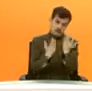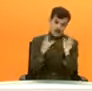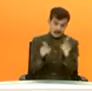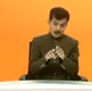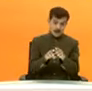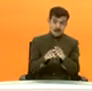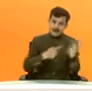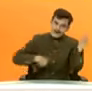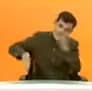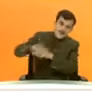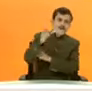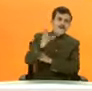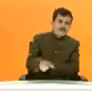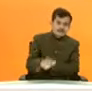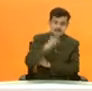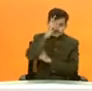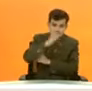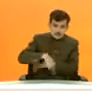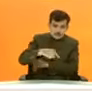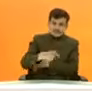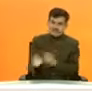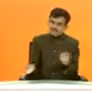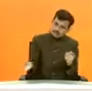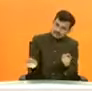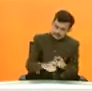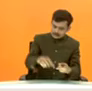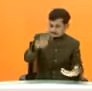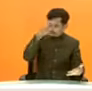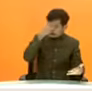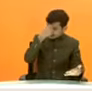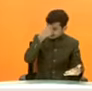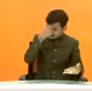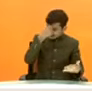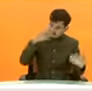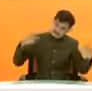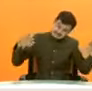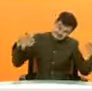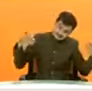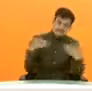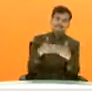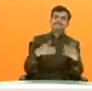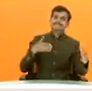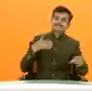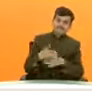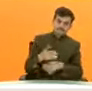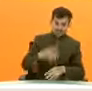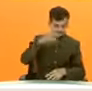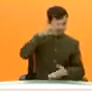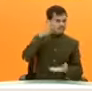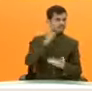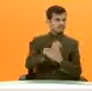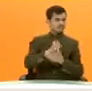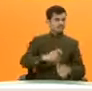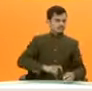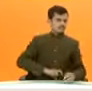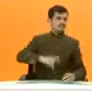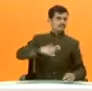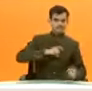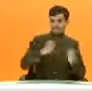हमें देश के सामने आई इस चुनौती का सामना करने के लिए अपने संकल्पों को मजबूत करना